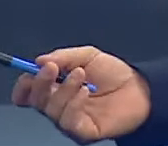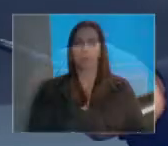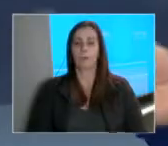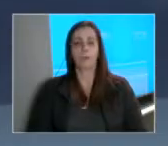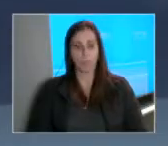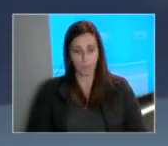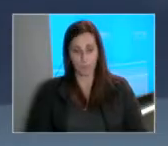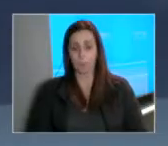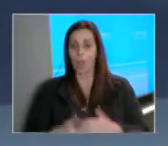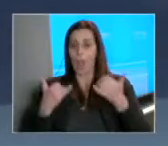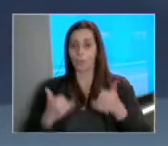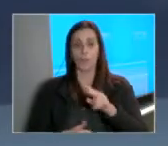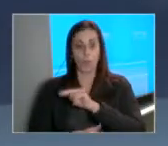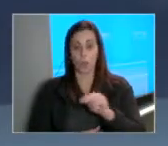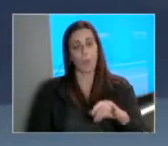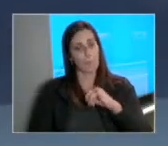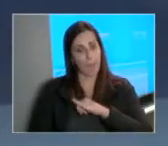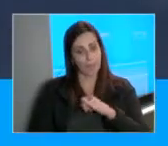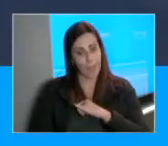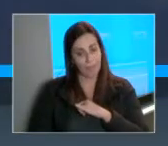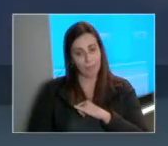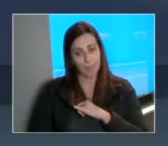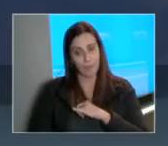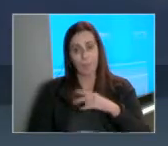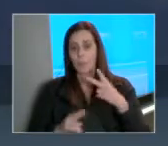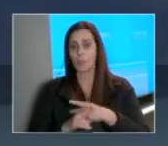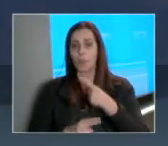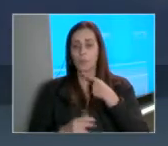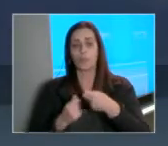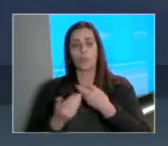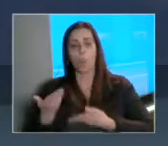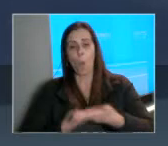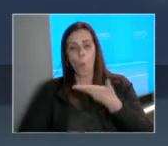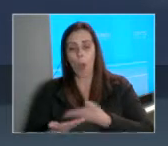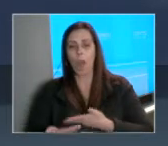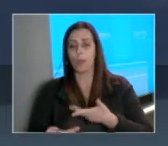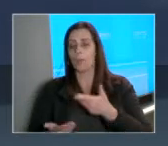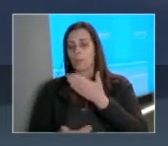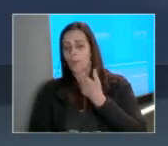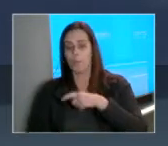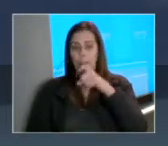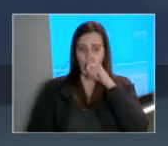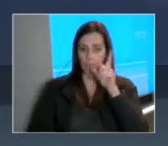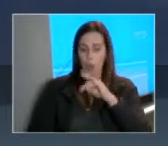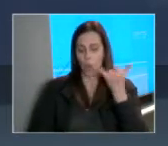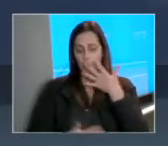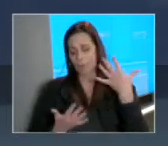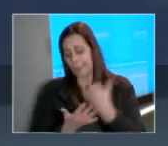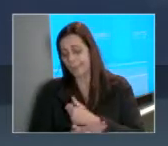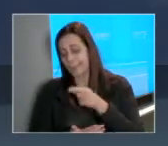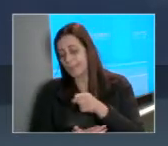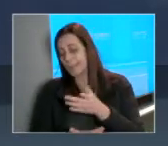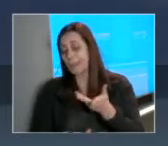והנה חזרנו לאולפן, ועכשיו יש לנו נושא מעניין מאוד, בדרך כלל מדברים על שיתופי פעולה במדינת ישראל, בין יהודים לערבים, וזה לא תמיד עובד, זה